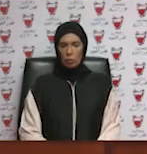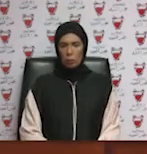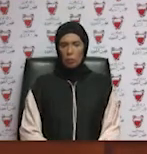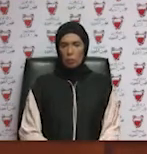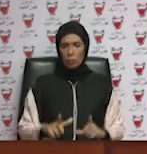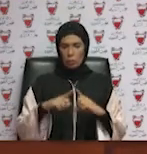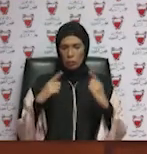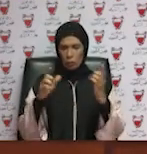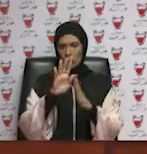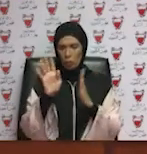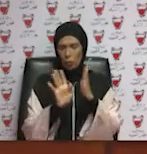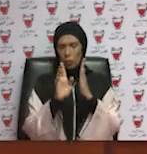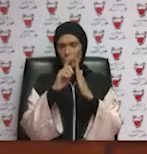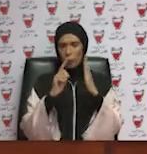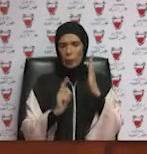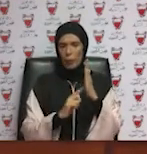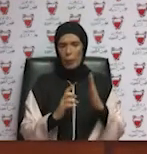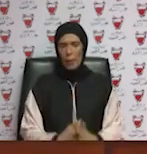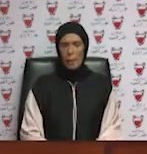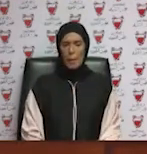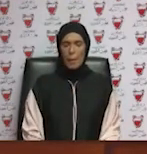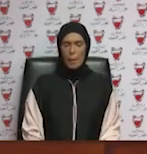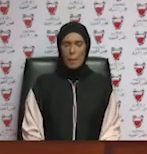لجنة الشؤون التشريعية والقانونية.